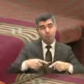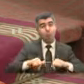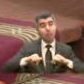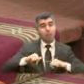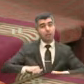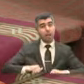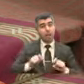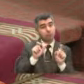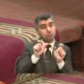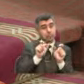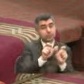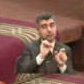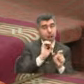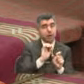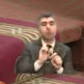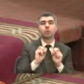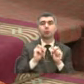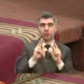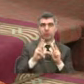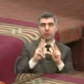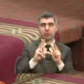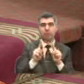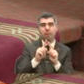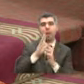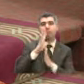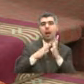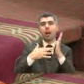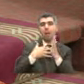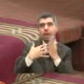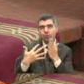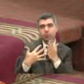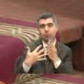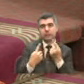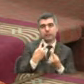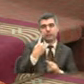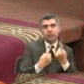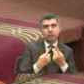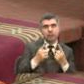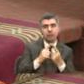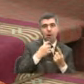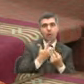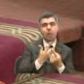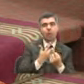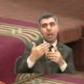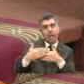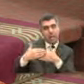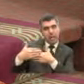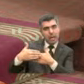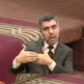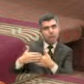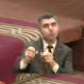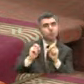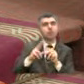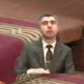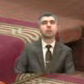فانها عندها واحد الرؤيه خاصه وكدير حلول لبعض الفرق لتنقلوا لاقرب مكان. بالنسبه مثلا